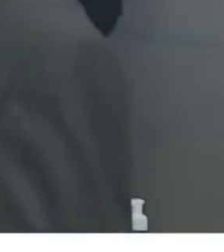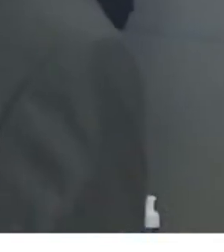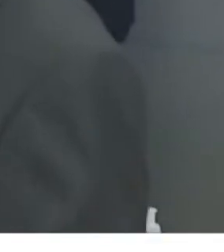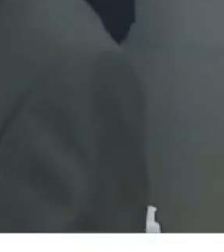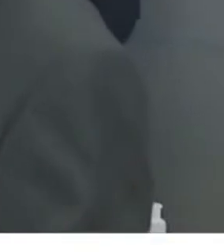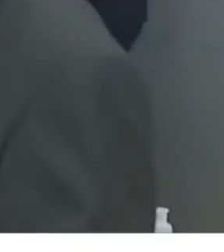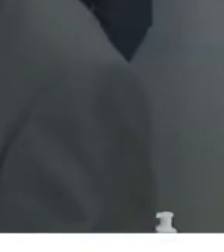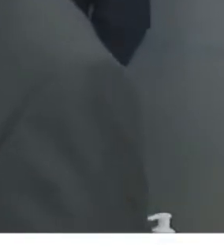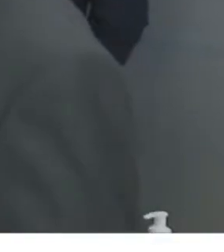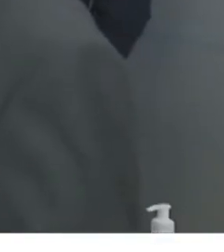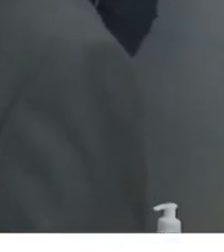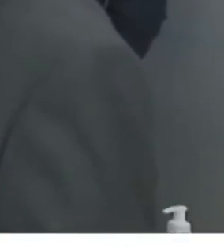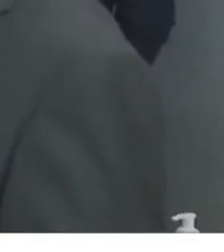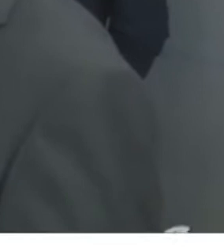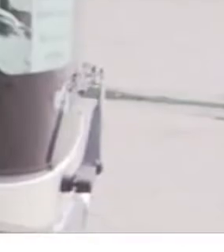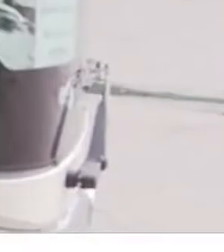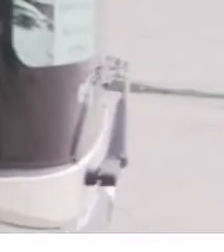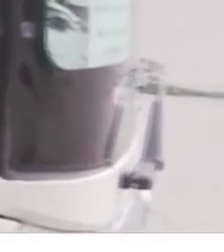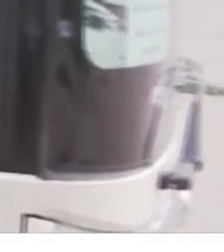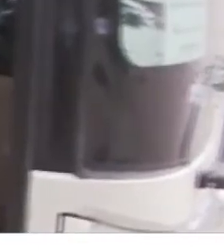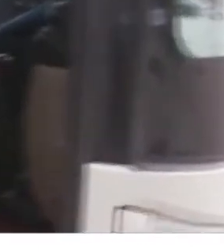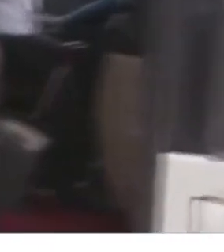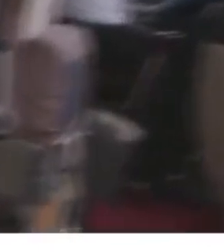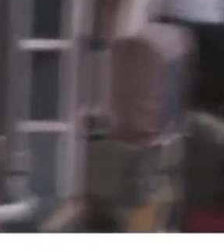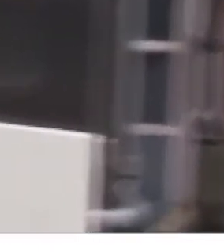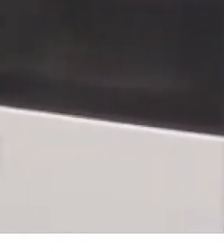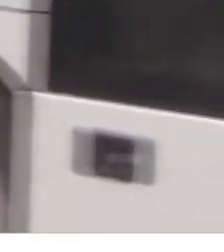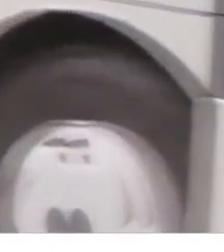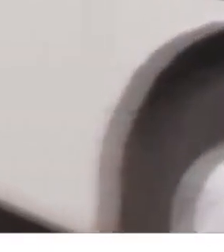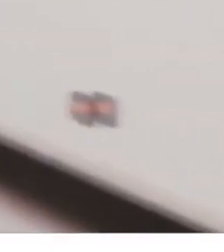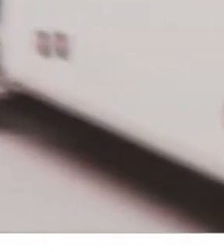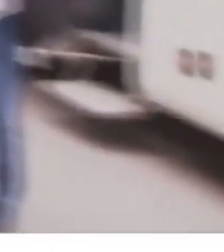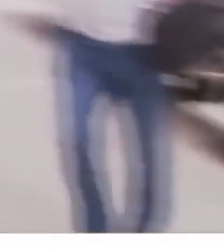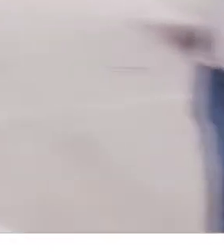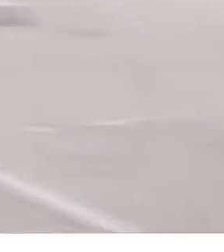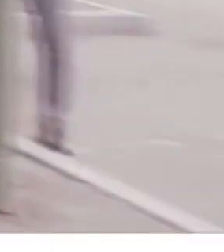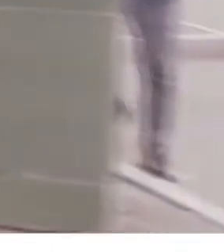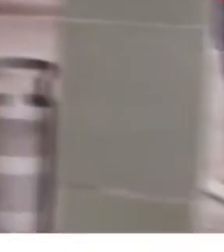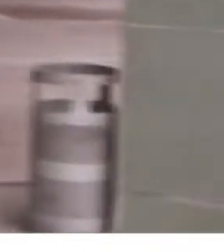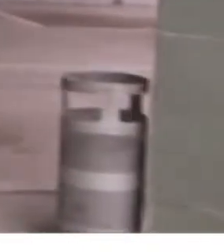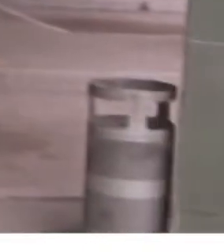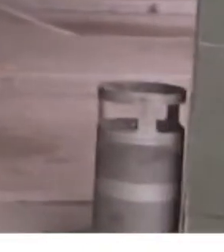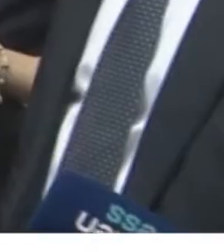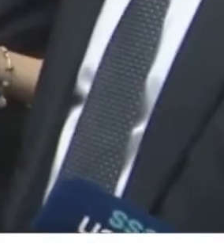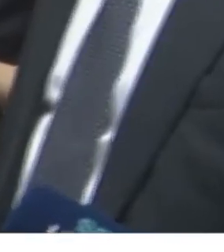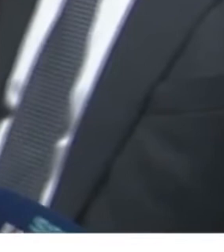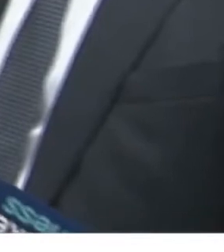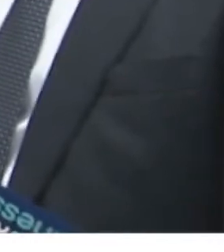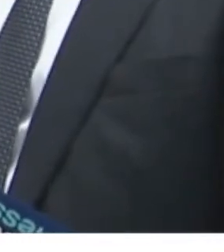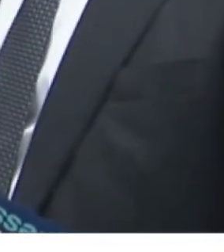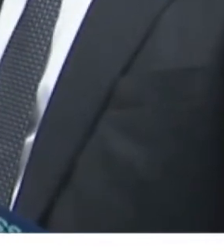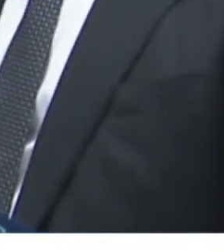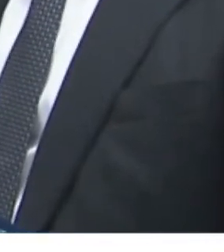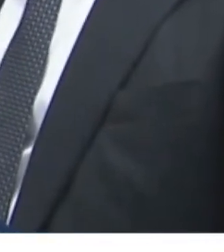кредит. Бәрінің квартирде отыр. Сондықтан сапаржай ұжымы жұмыс істеуге рұқсат етілуін асыға күтіп жүр. Ал Ералы Тоғжанов ең